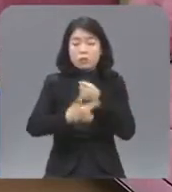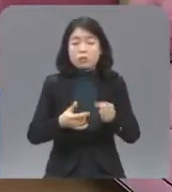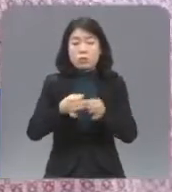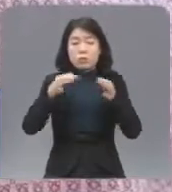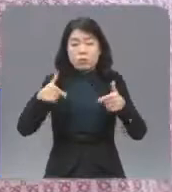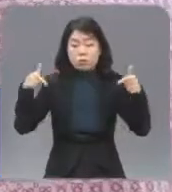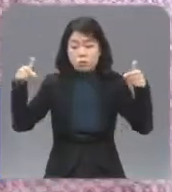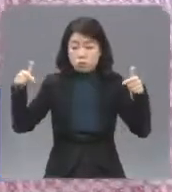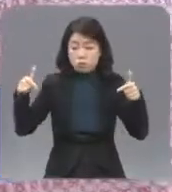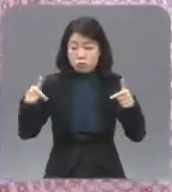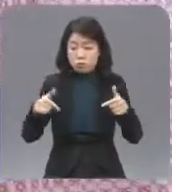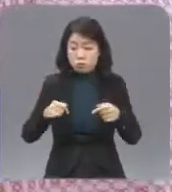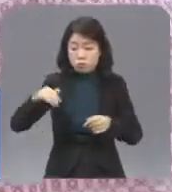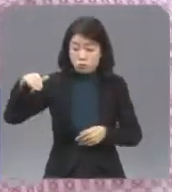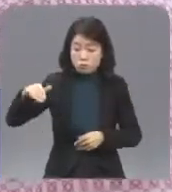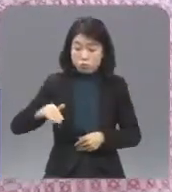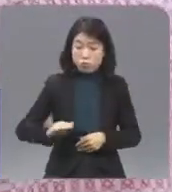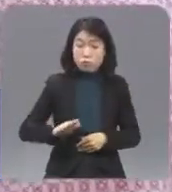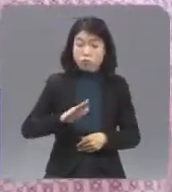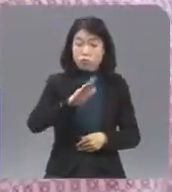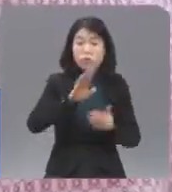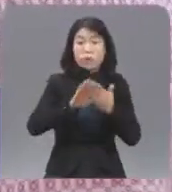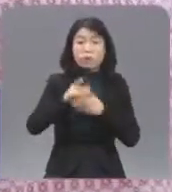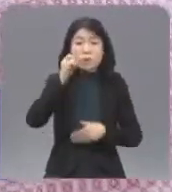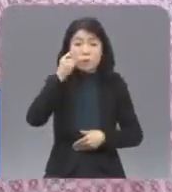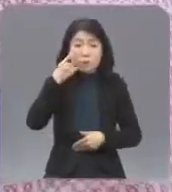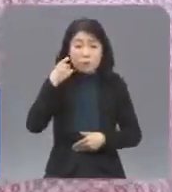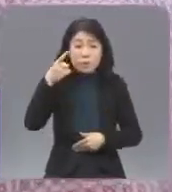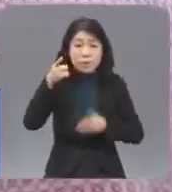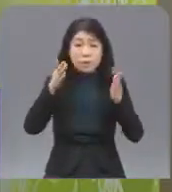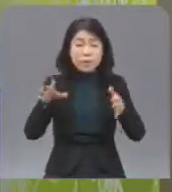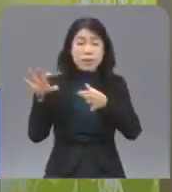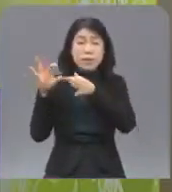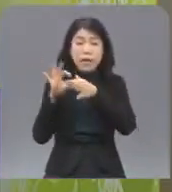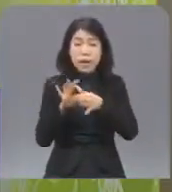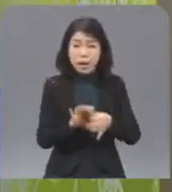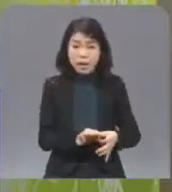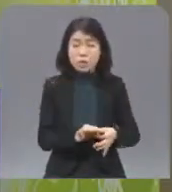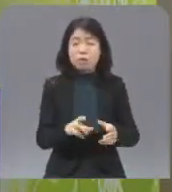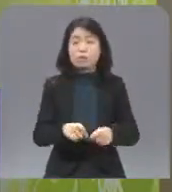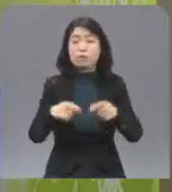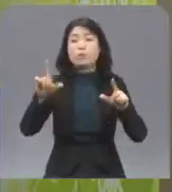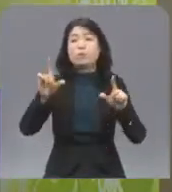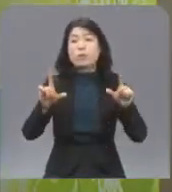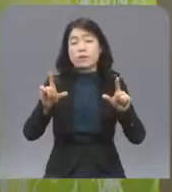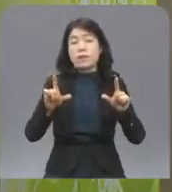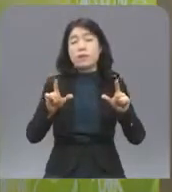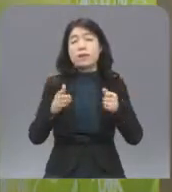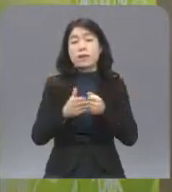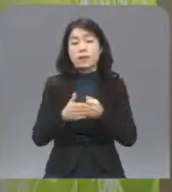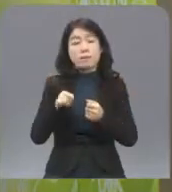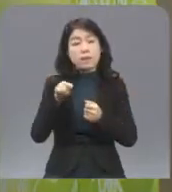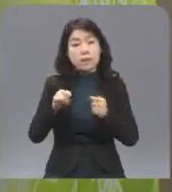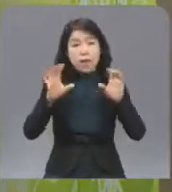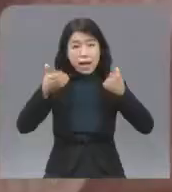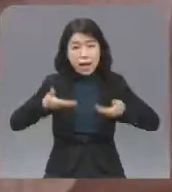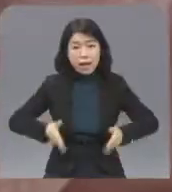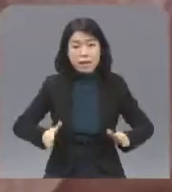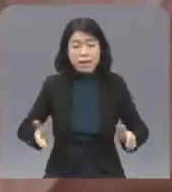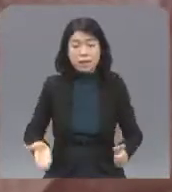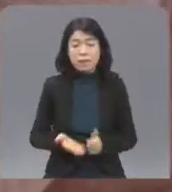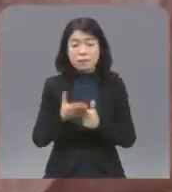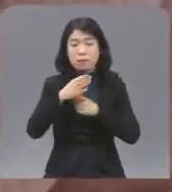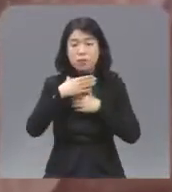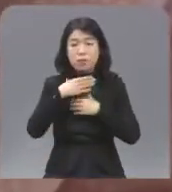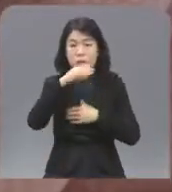감소세 에서 반등한 이후 11개월 연속으로 전년 같은 달 대비 증가세를 유지하고 있다며 아이나 키우기 좋은